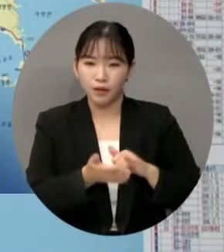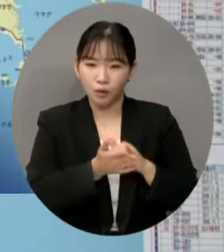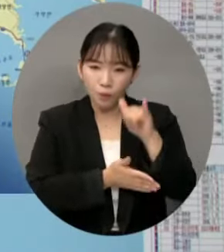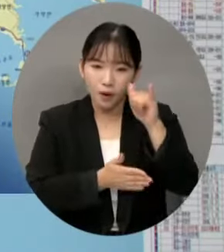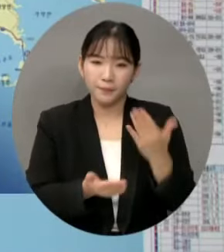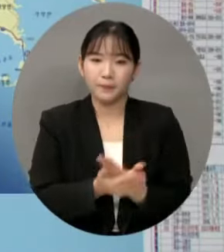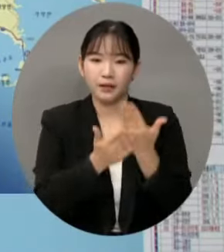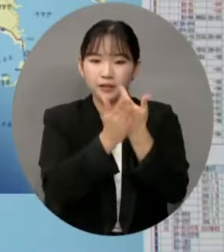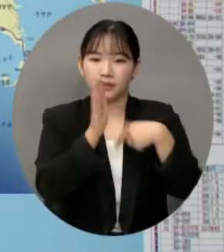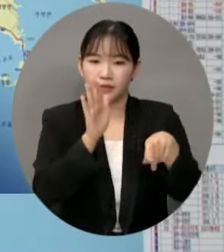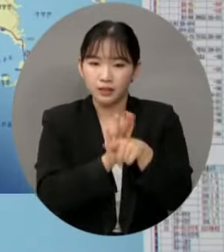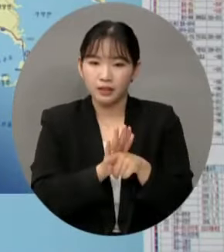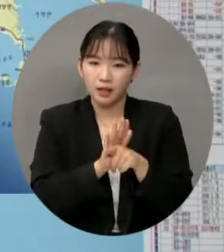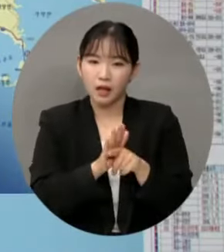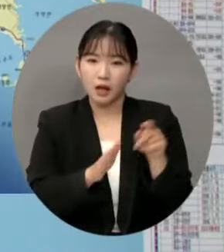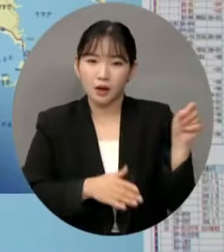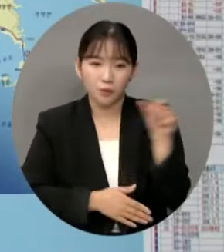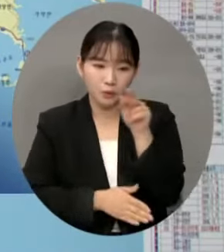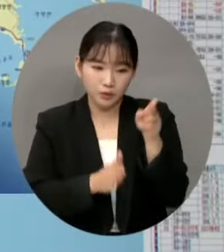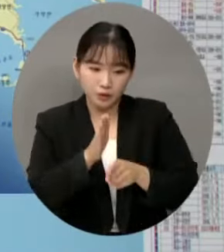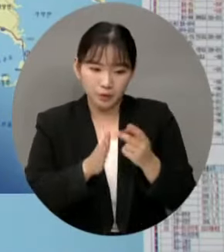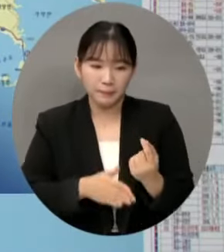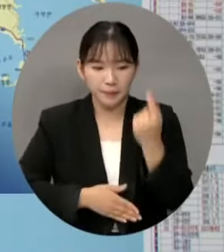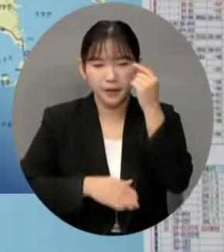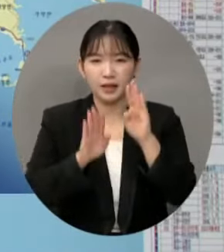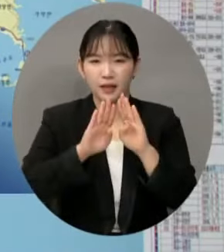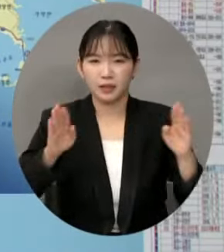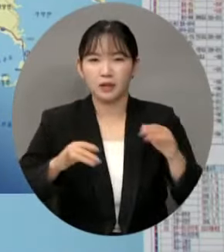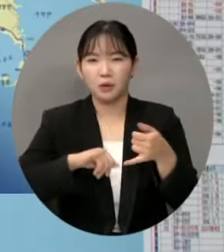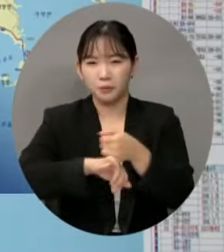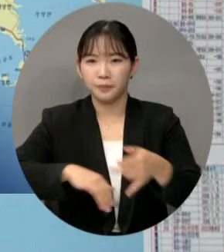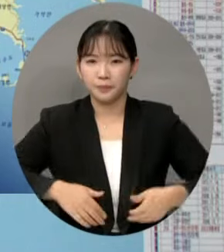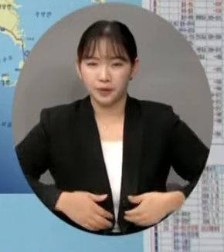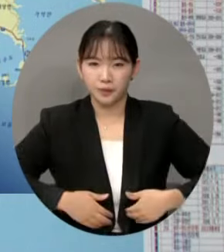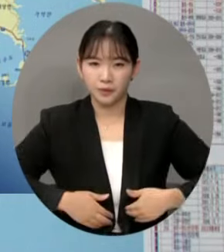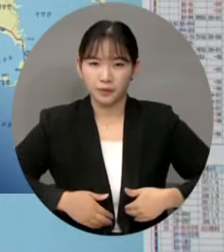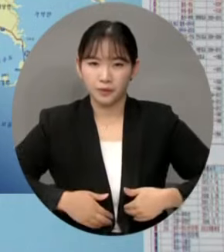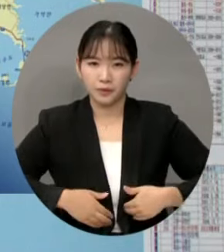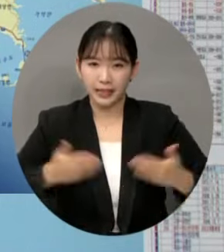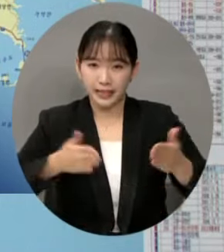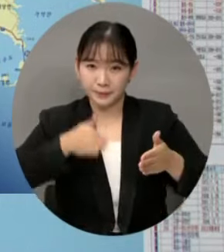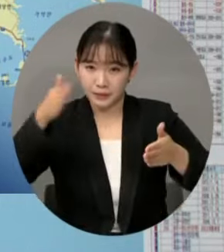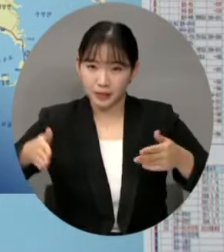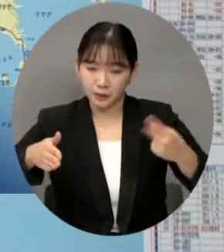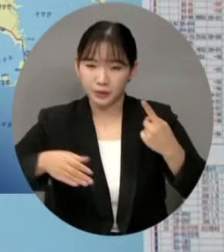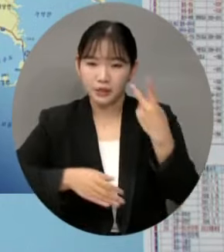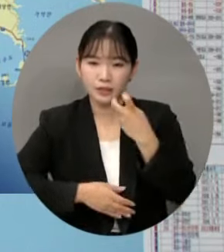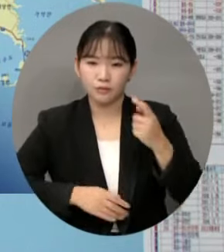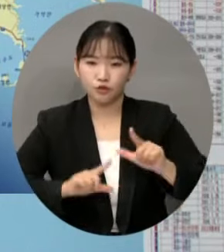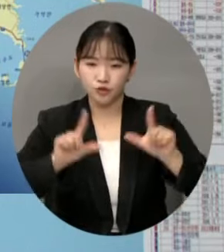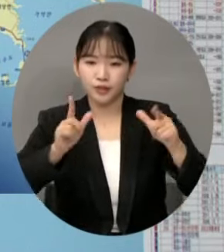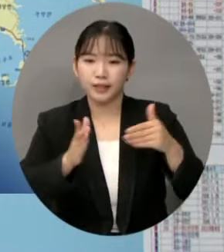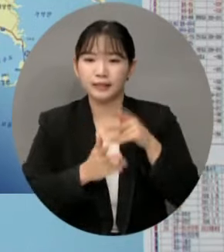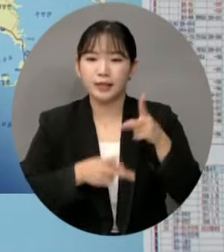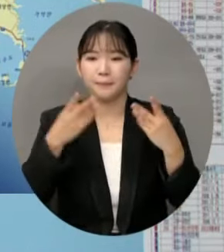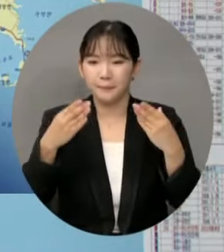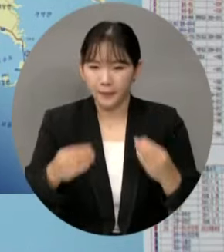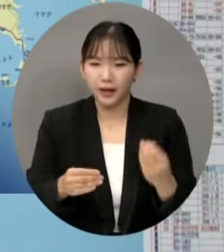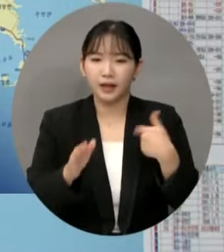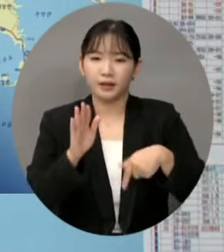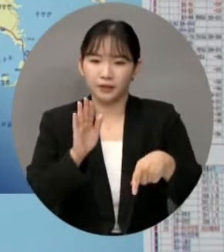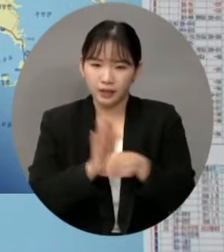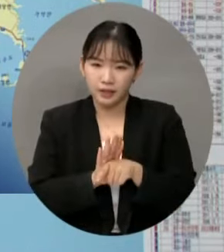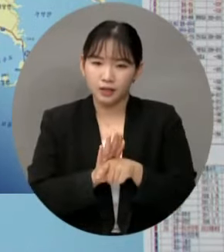활성화를 위해 조기 계통이 필수이고 어 공사 연장이 되더라도 26년 사업이 완료될 수